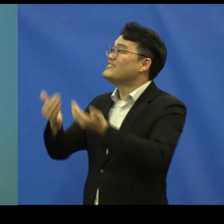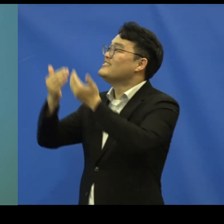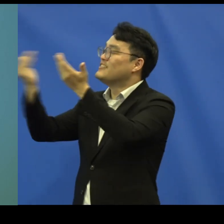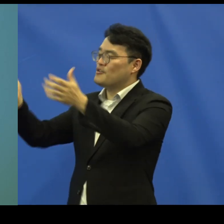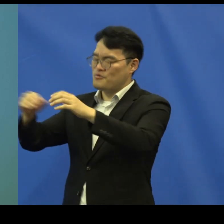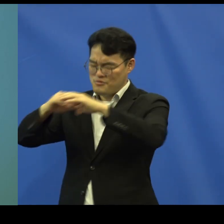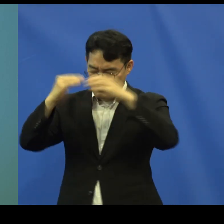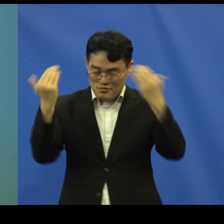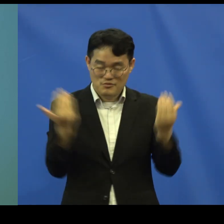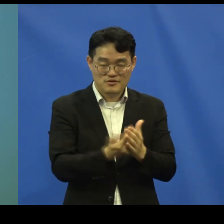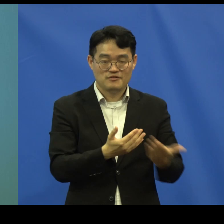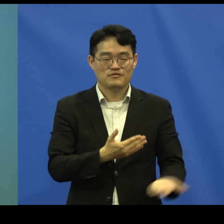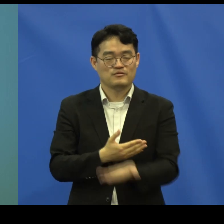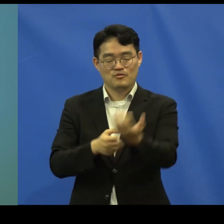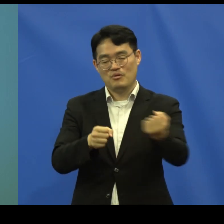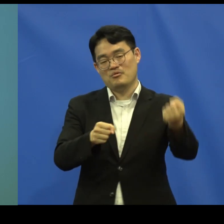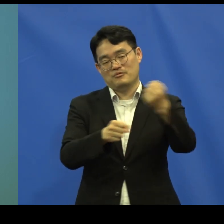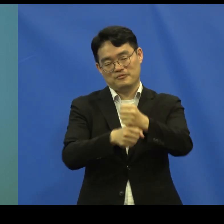가치에 눈을 뜬 사람들.